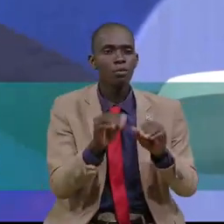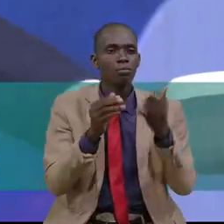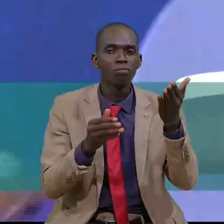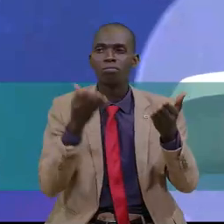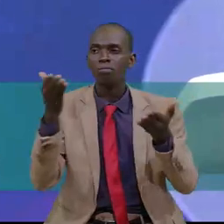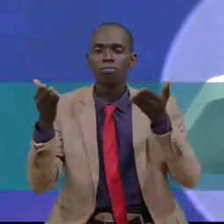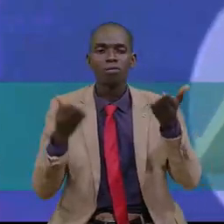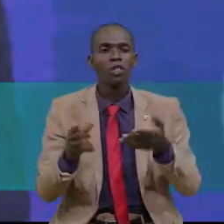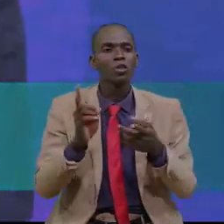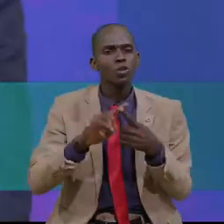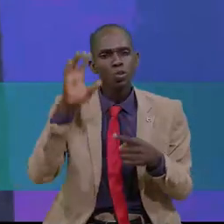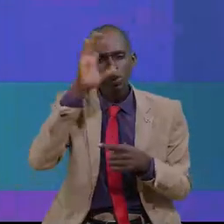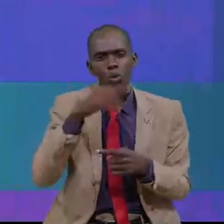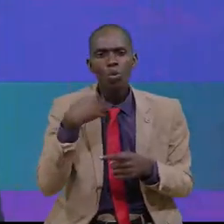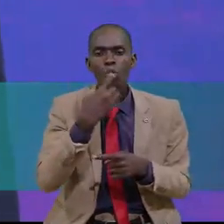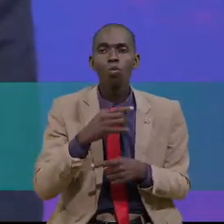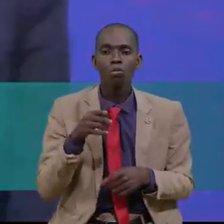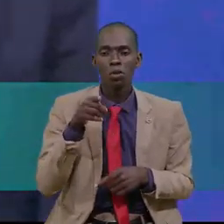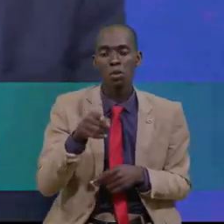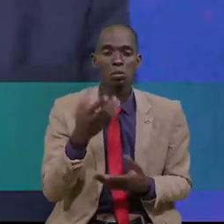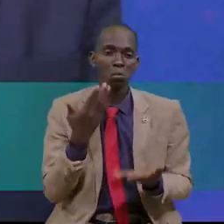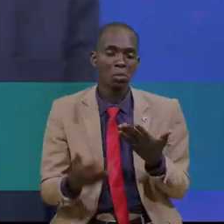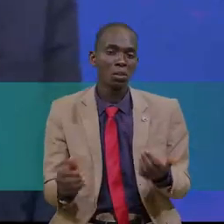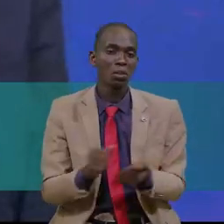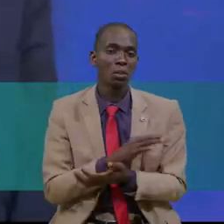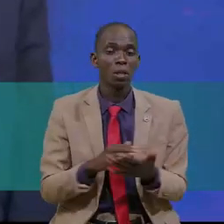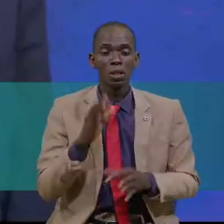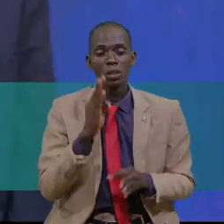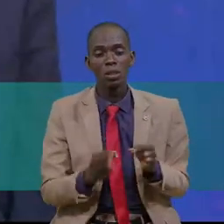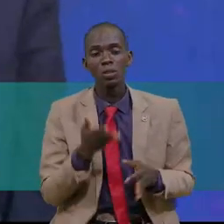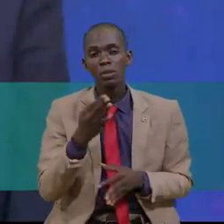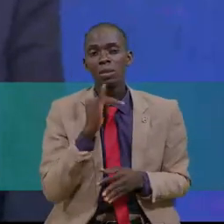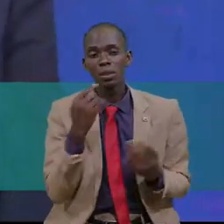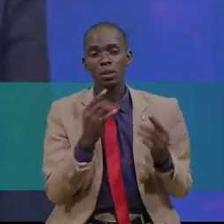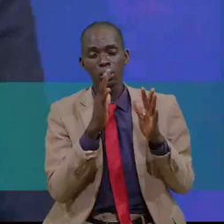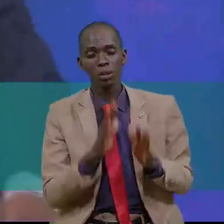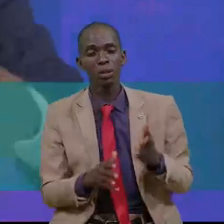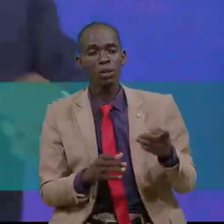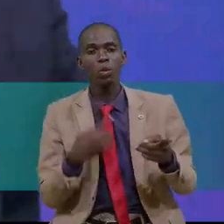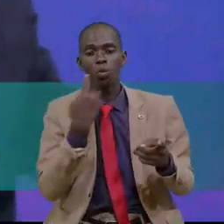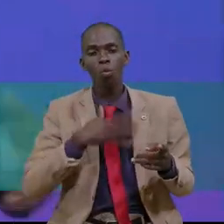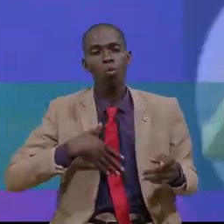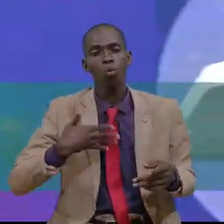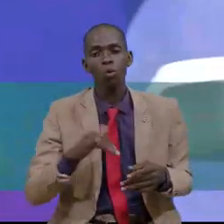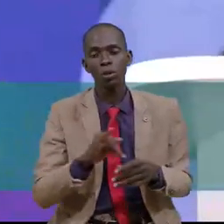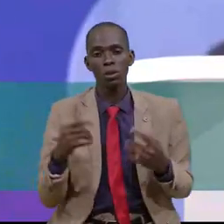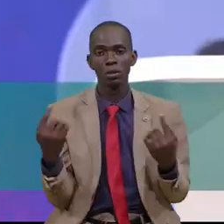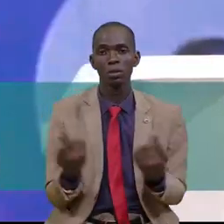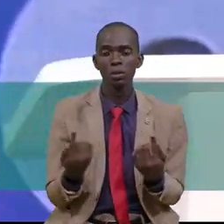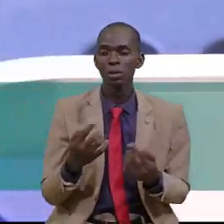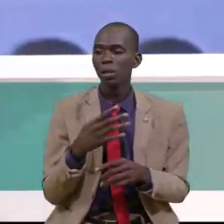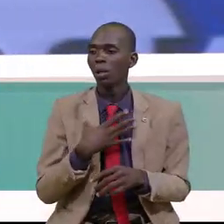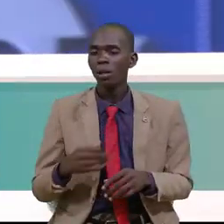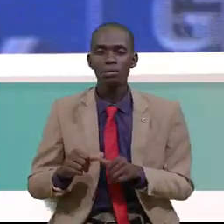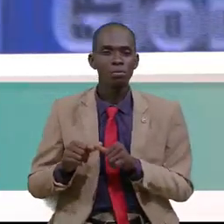va par-ci par-là, cherchant qui va dévorer. Et s'il y a un pécheur là-bas, un pécheur délibéré, un pécheur